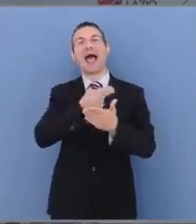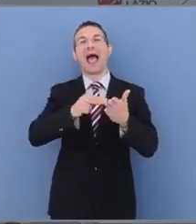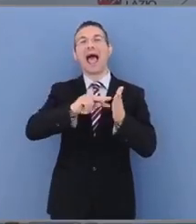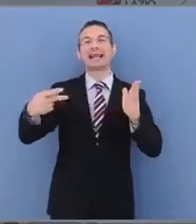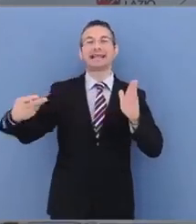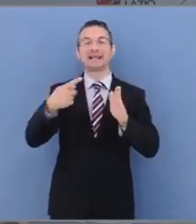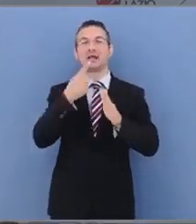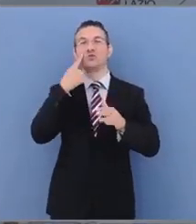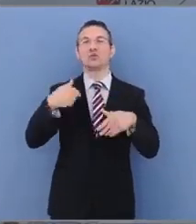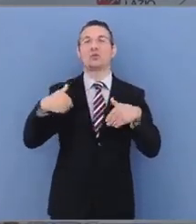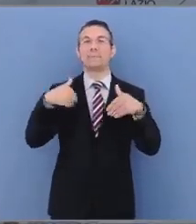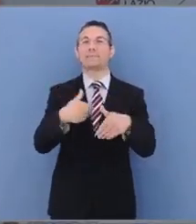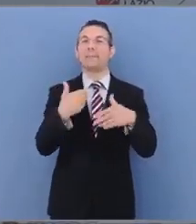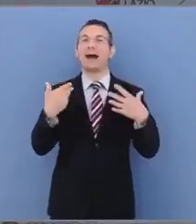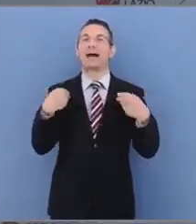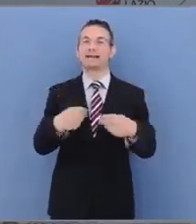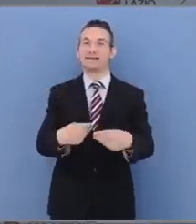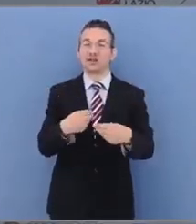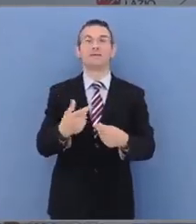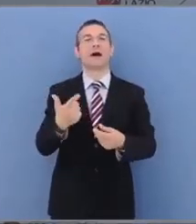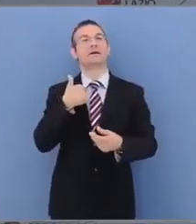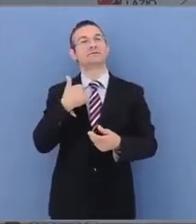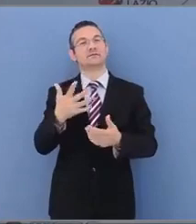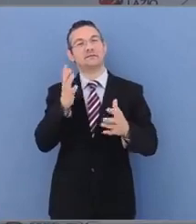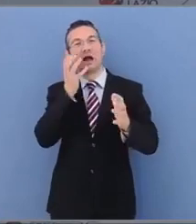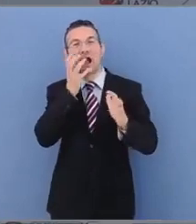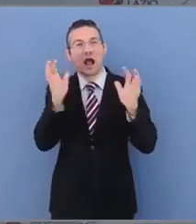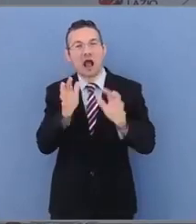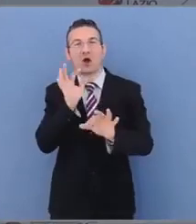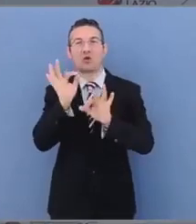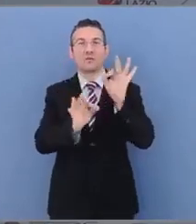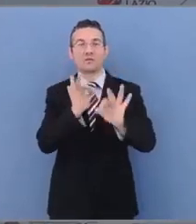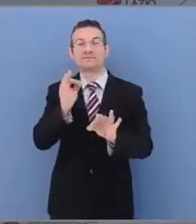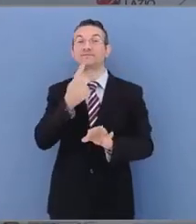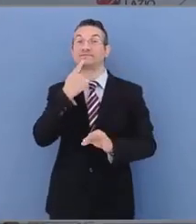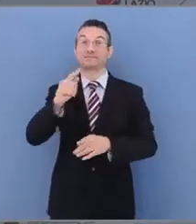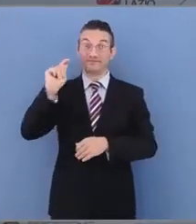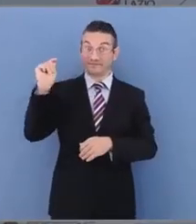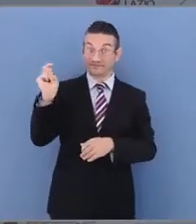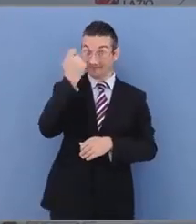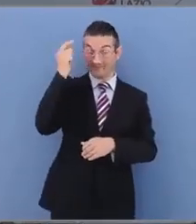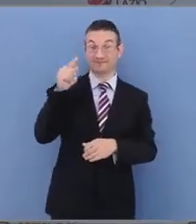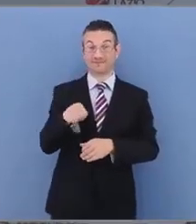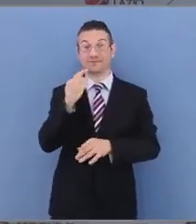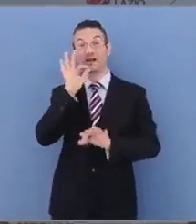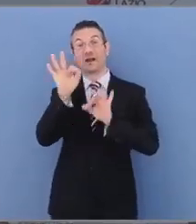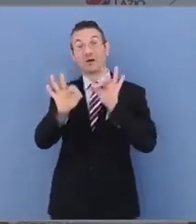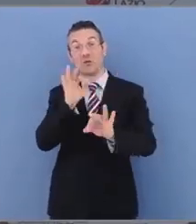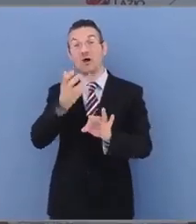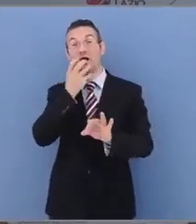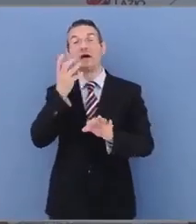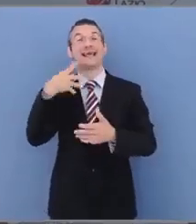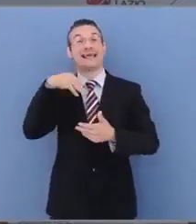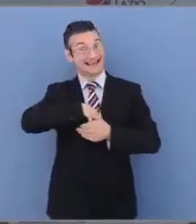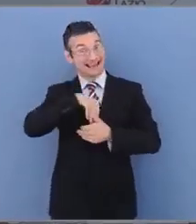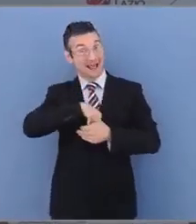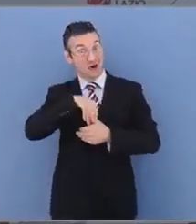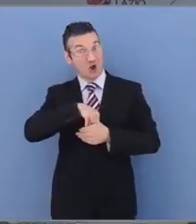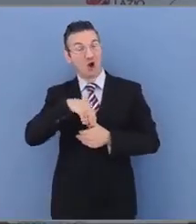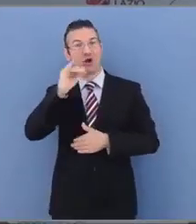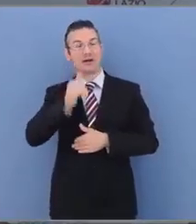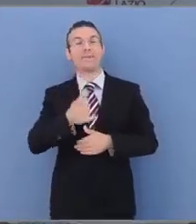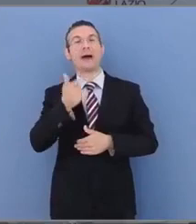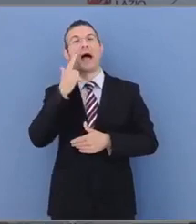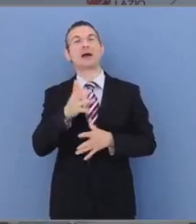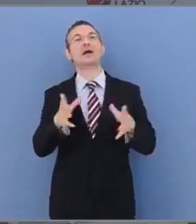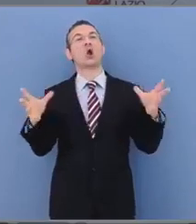partecipazione, del custodire. Vince solo chi custodisce, perché oltre a fare un percorso interiore facciamo poi un percorso collettivo.